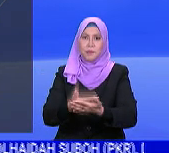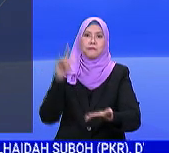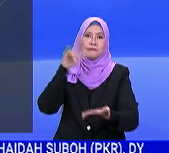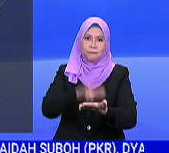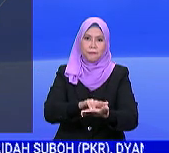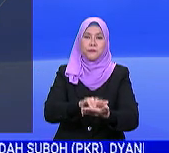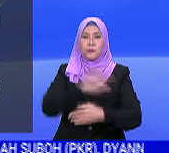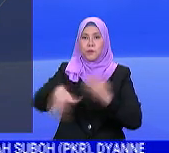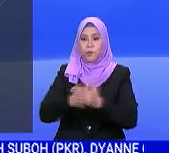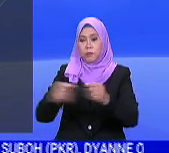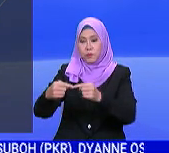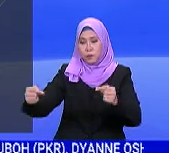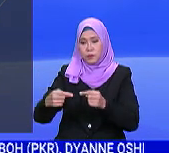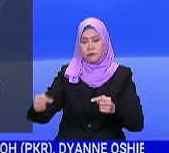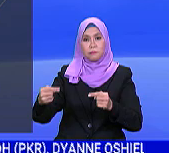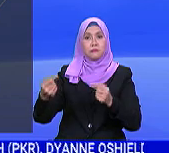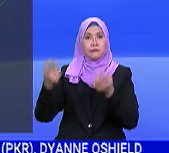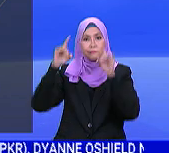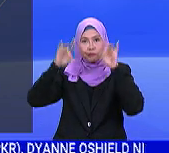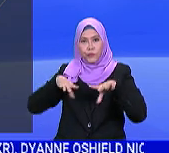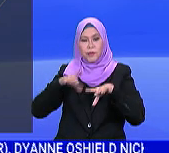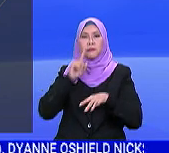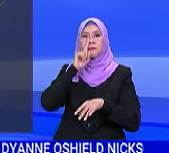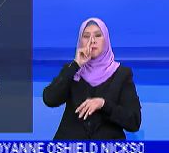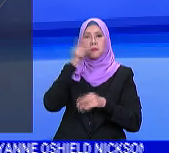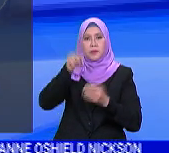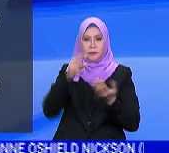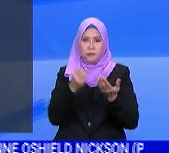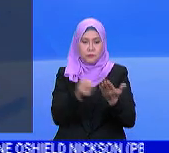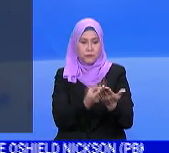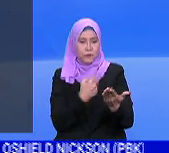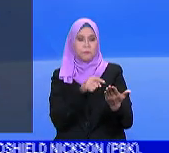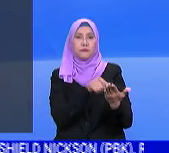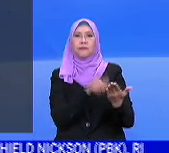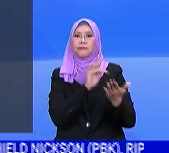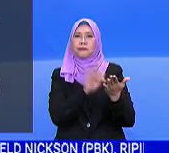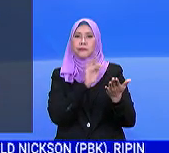dan semua keputusan ujian perlu dilaporkan melalui aplikasi MySejahtera.